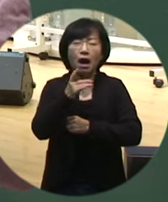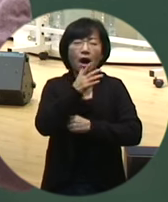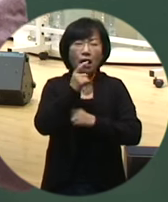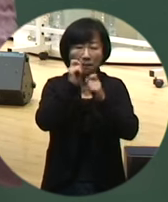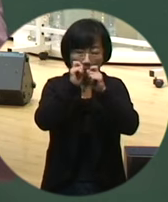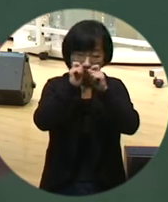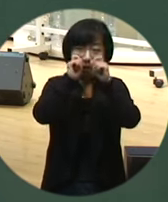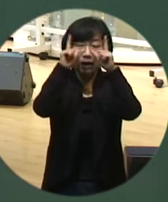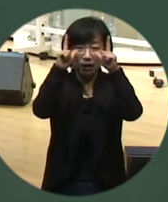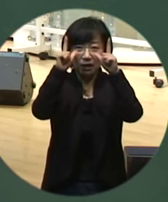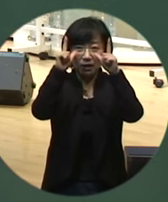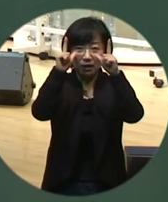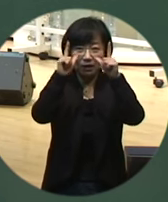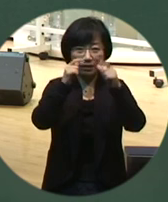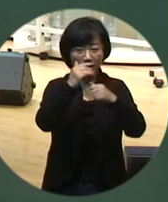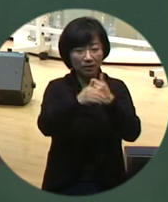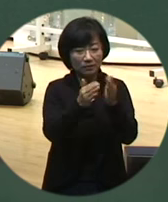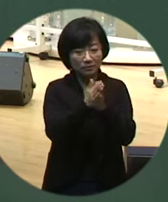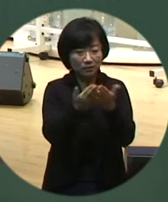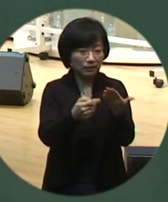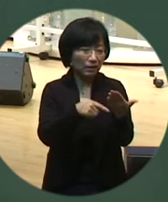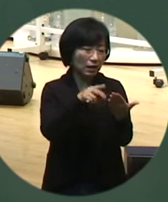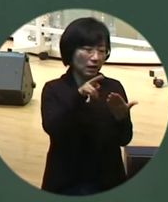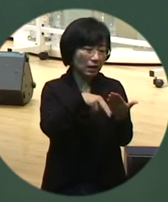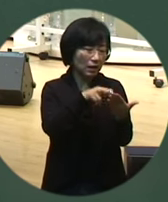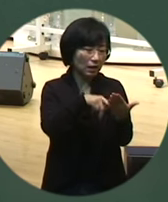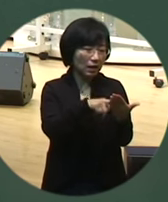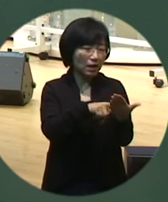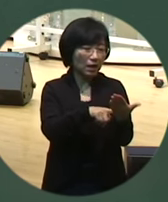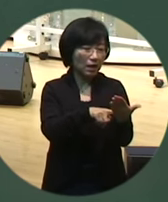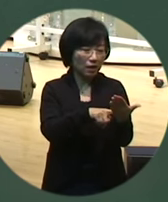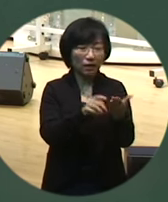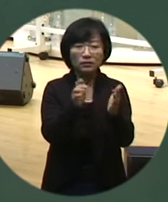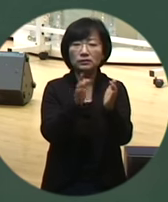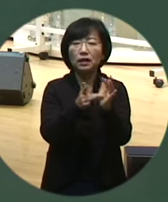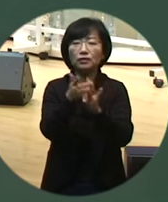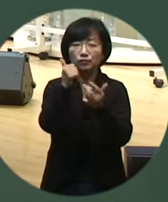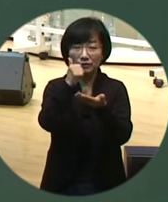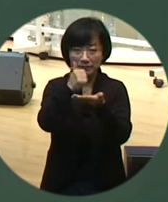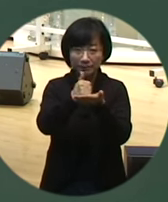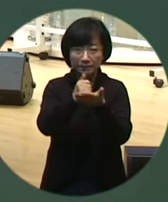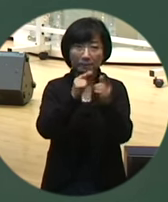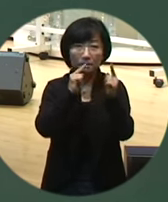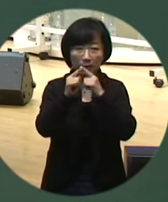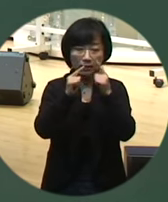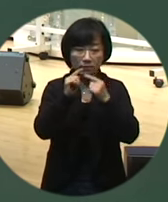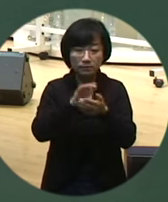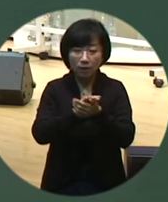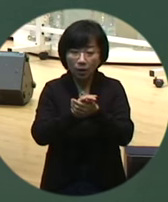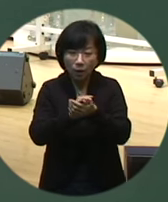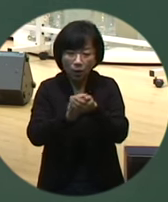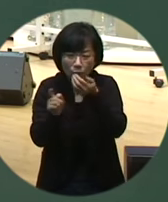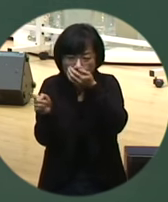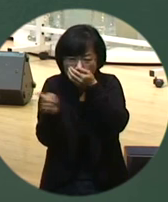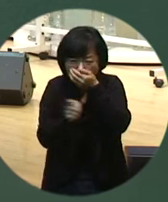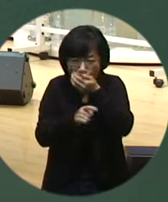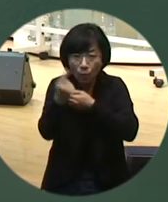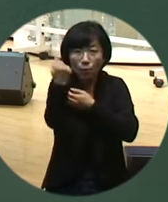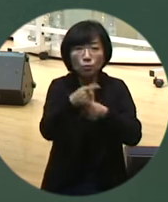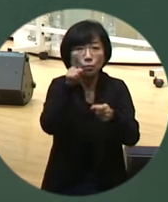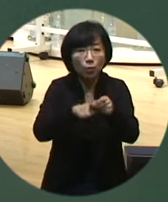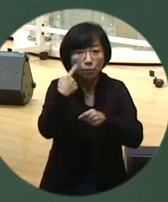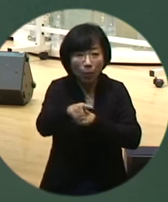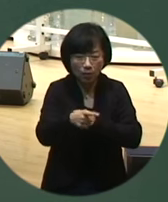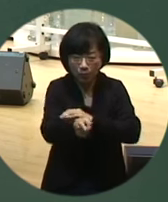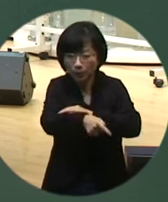I realized the reason why I was bound for failure. 예수님이 하신 말씀이에요. This is what Jesus said. 도적이 오는 것은 도적질하고